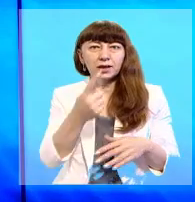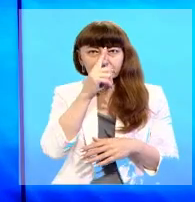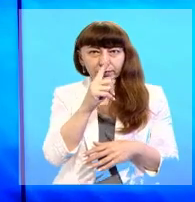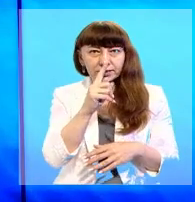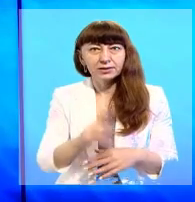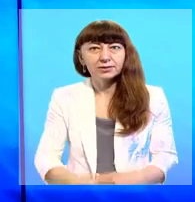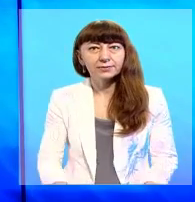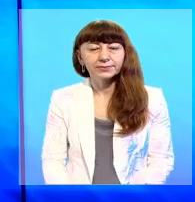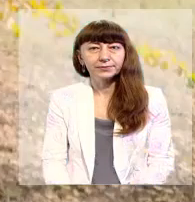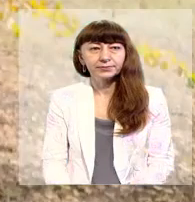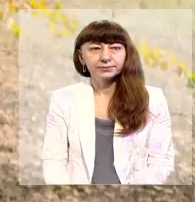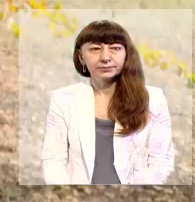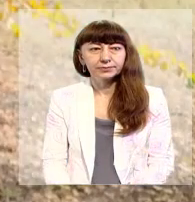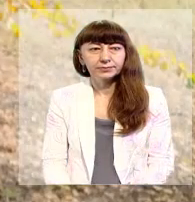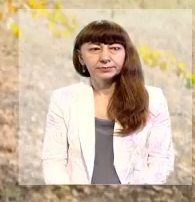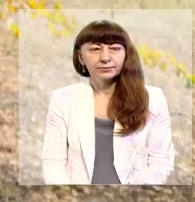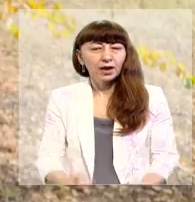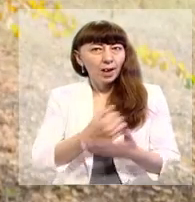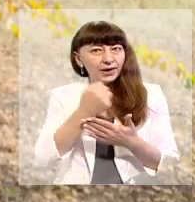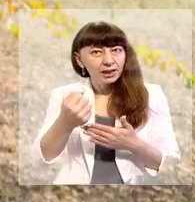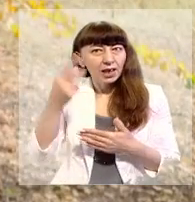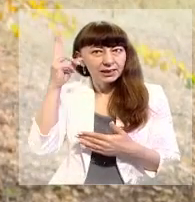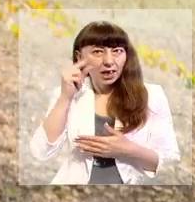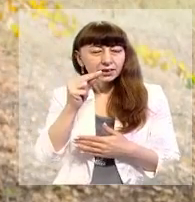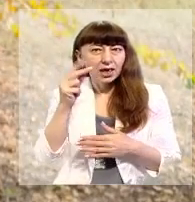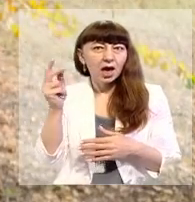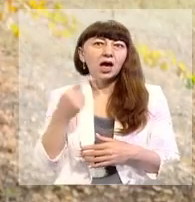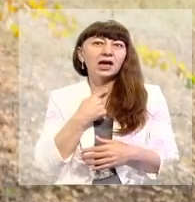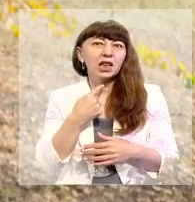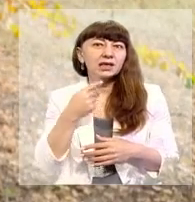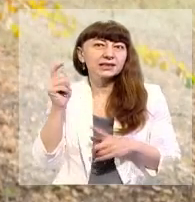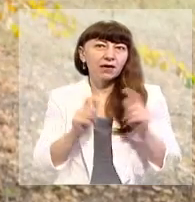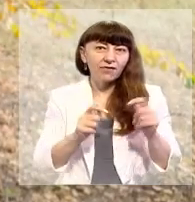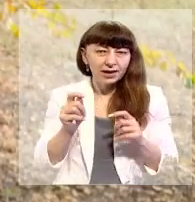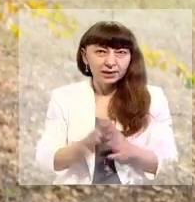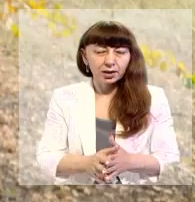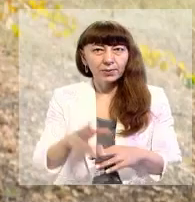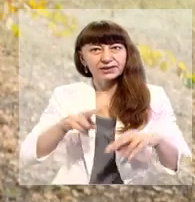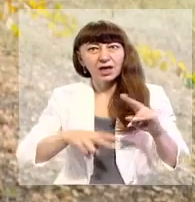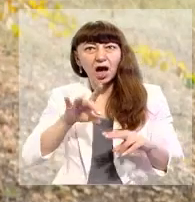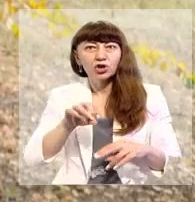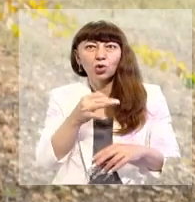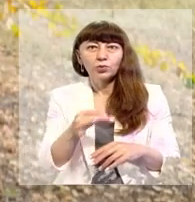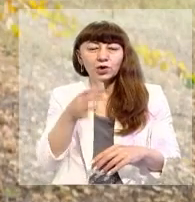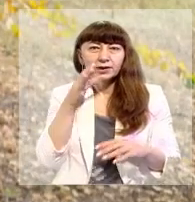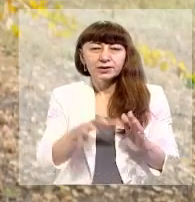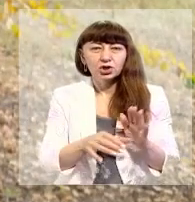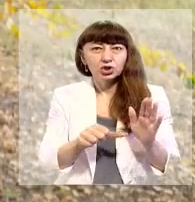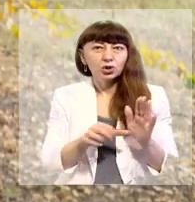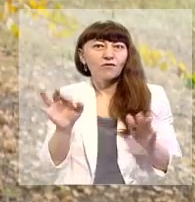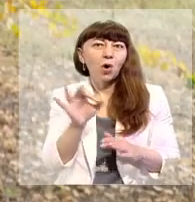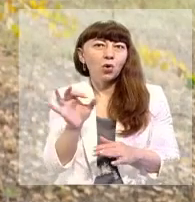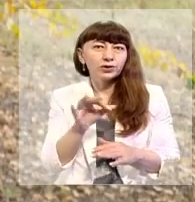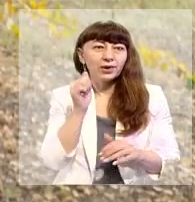месяца. Определена конкретная дата референдуму по строительству атомной электростанции. И 6 октября, конечно